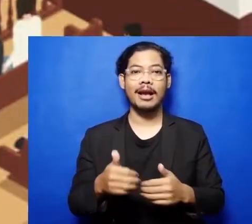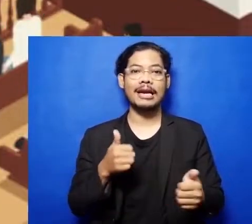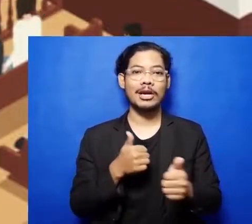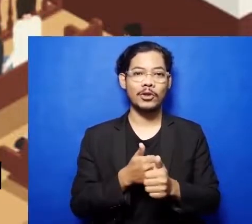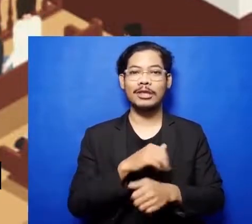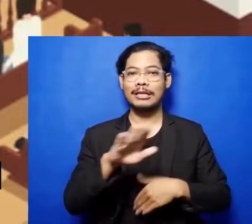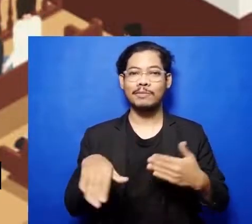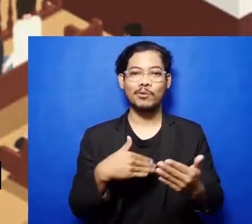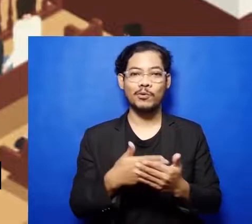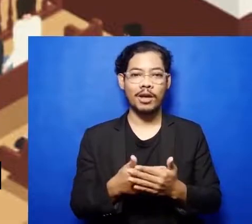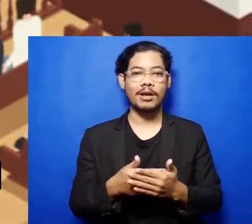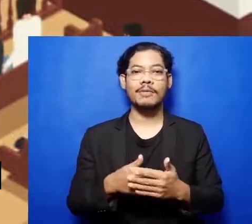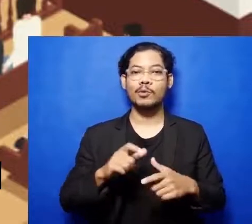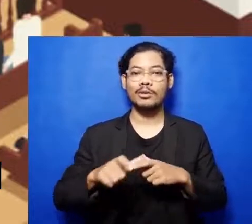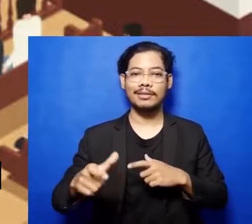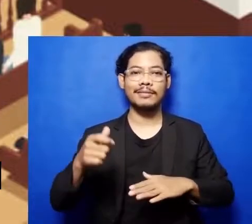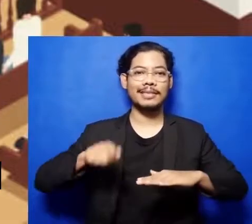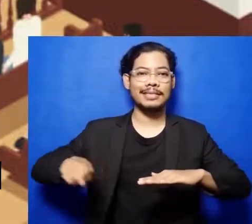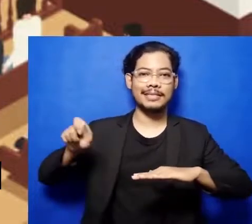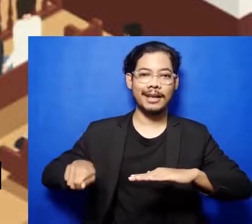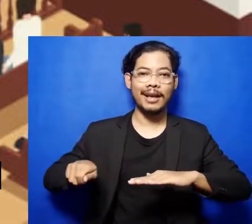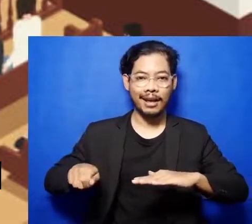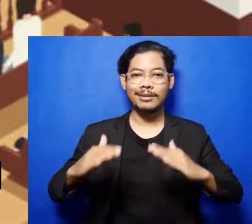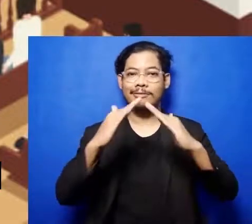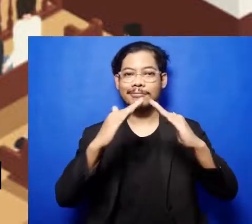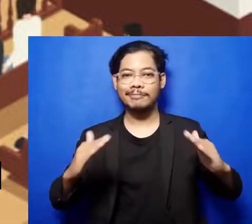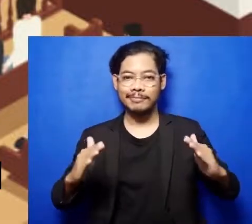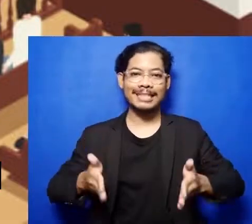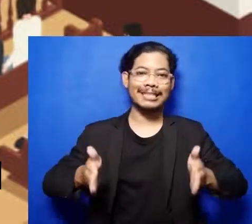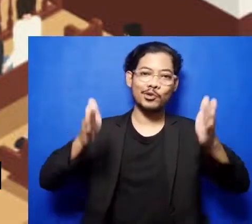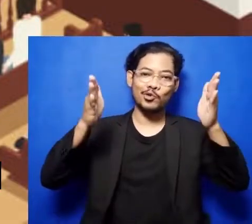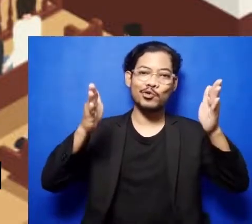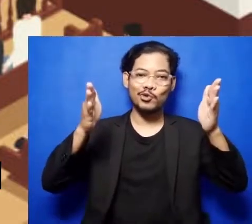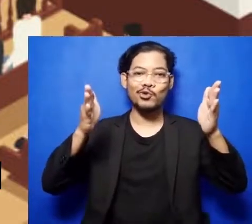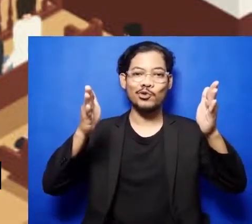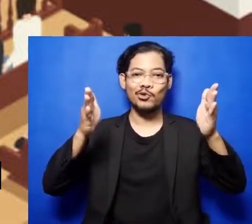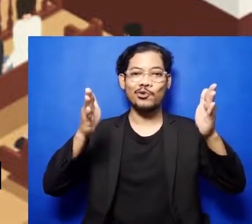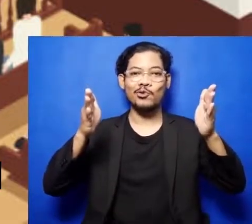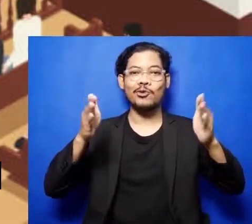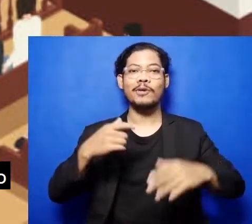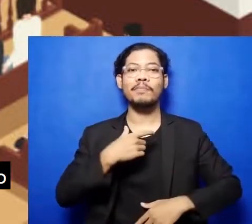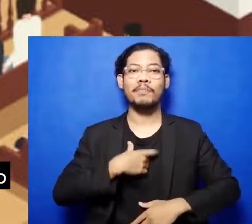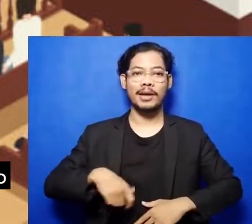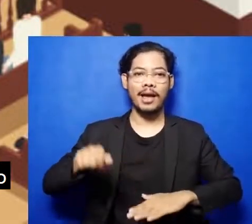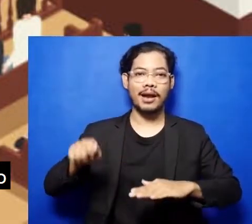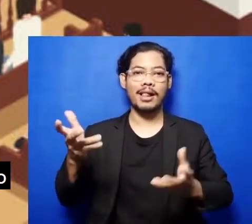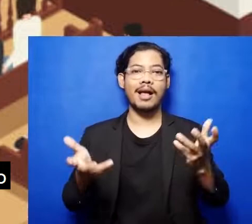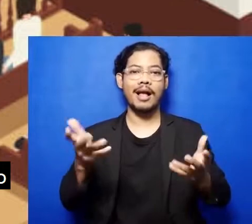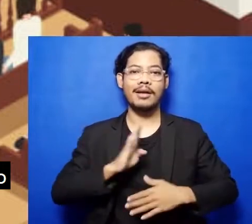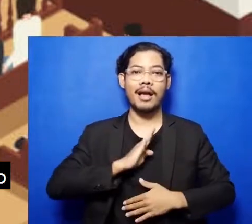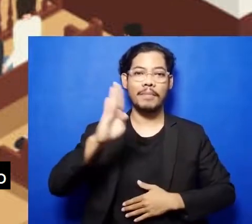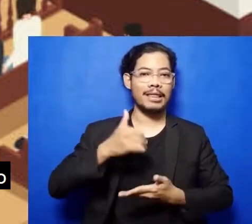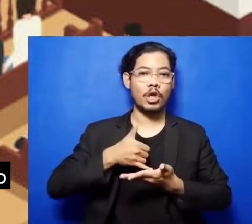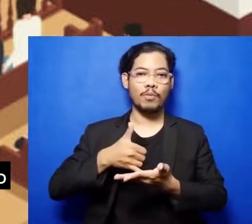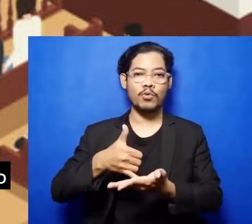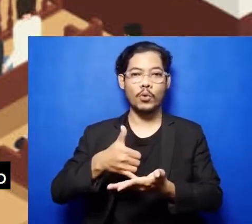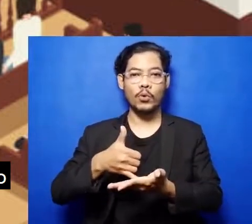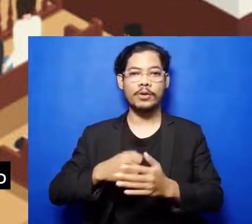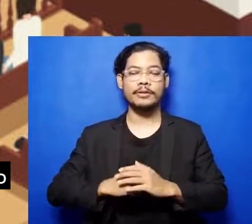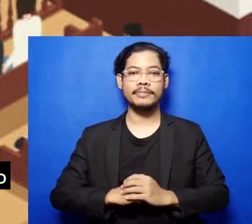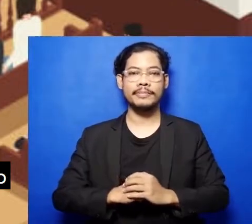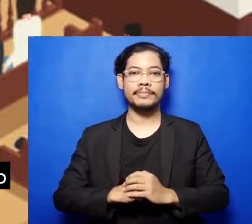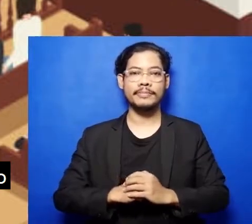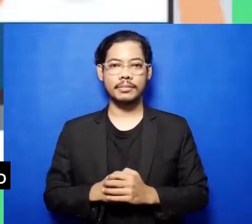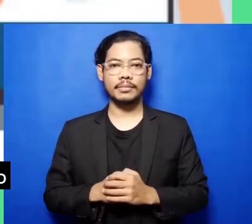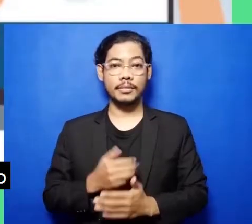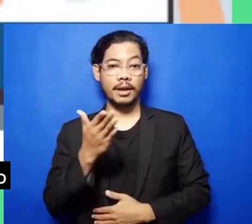pancenengan. Satrosepon, pancenengan ngereng sateje proses persidangan seelaksanaaki neng e kantor Pangadilan